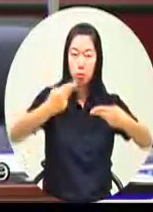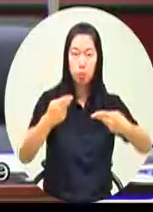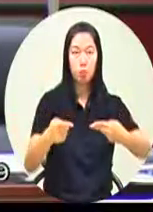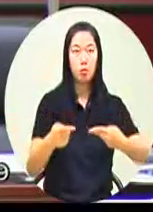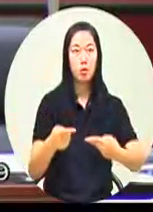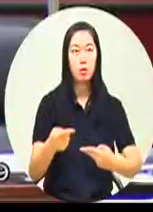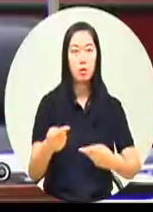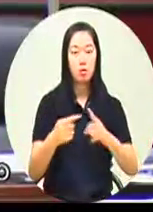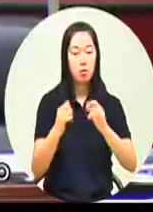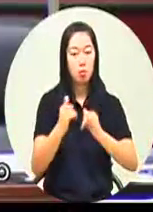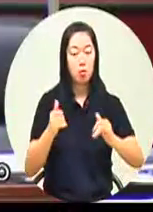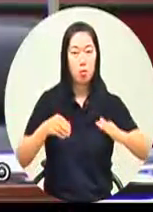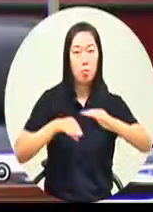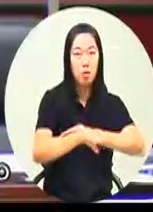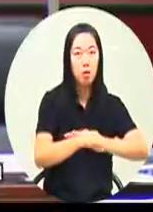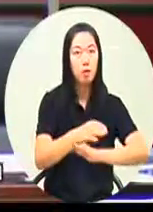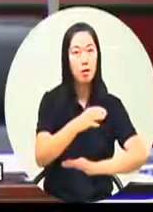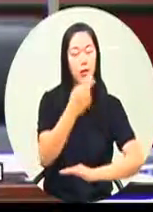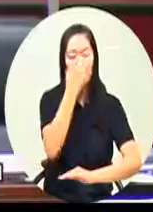本市民